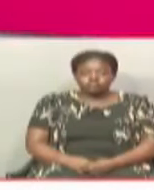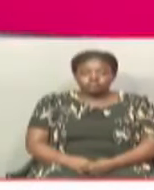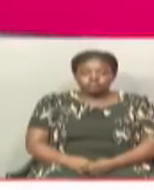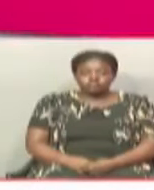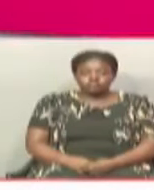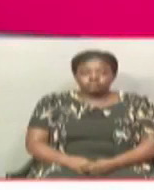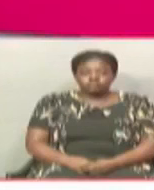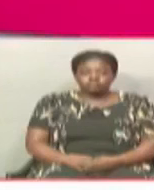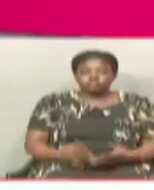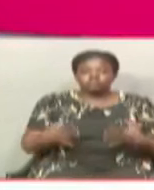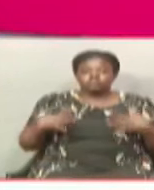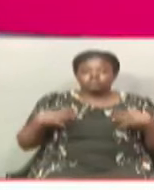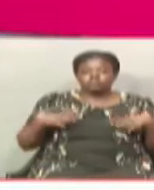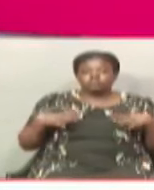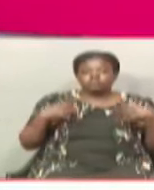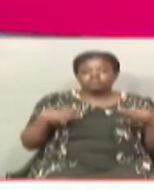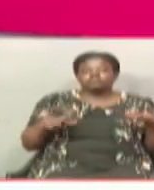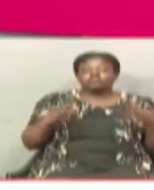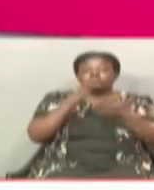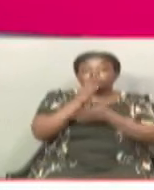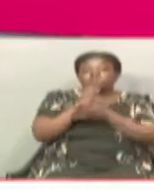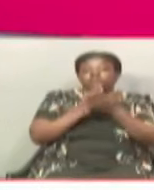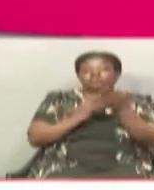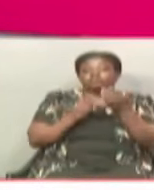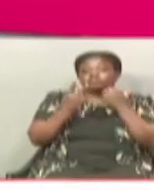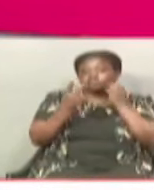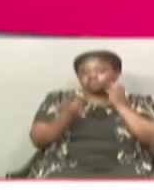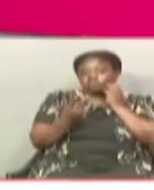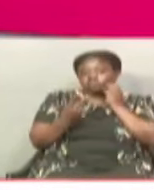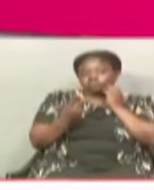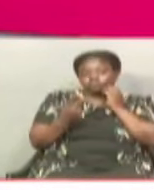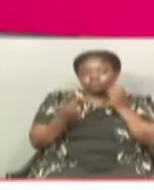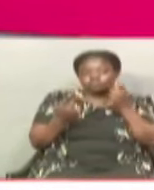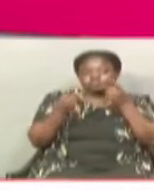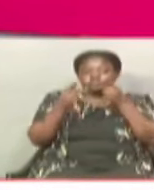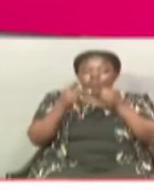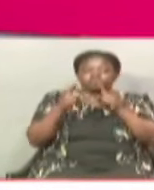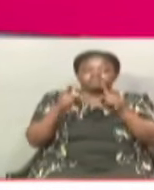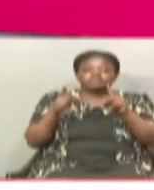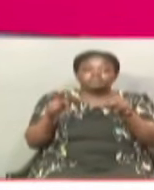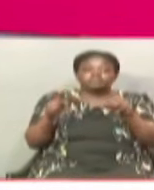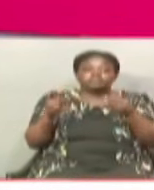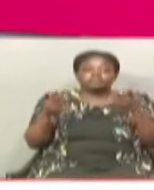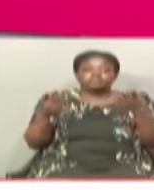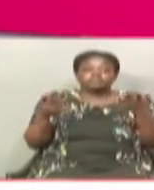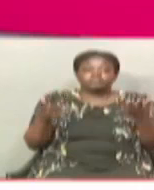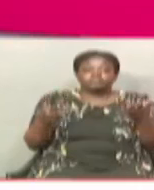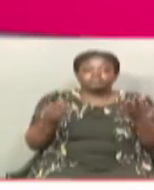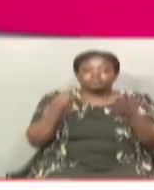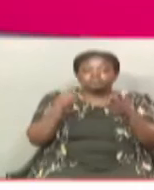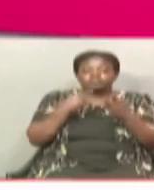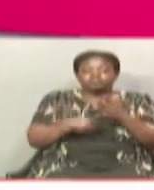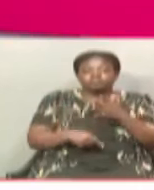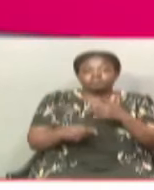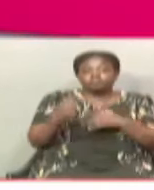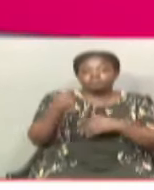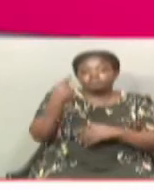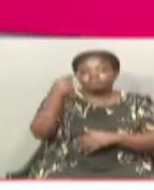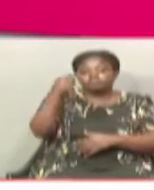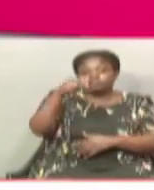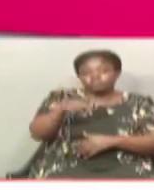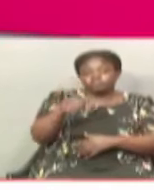Kulika ennyo mukumulamu okwo kitundu kyaffe kyakubiri. Era kino tukiguddewo ne nga nkugamba nti ebula nnaku musanvu